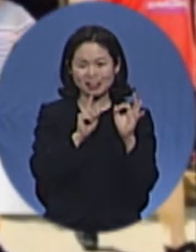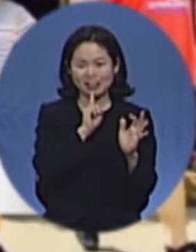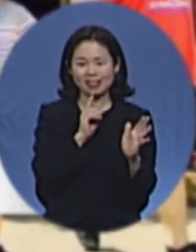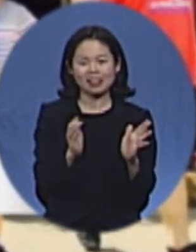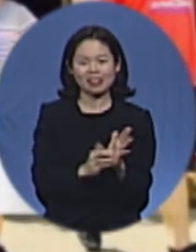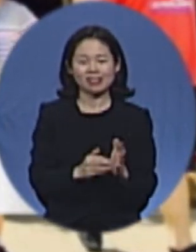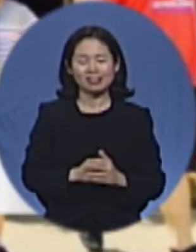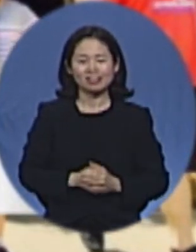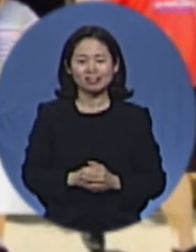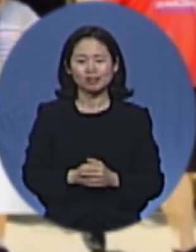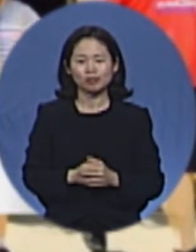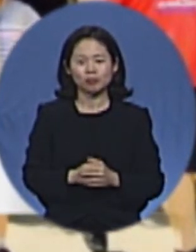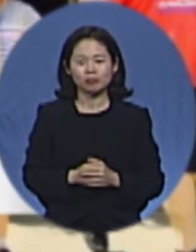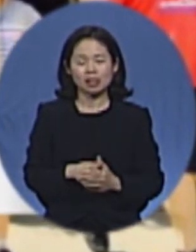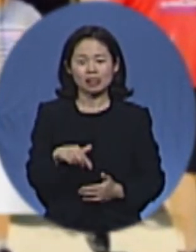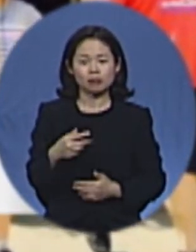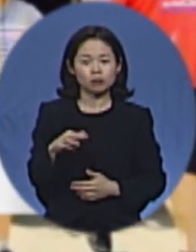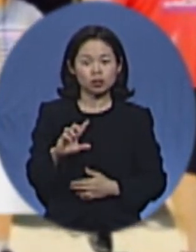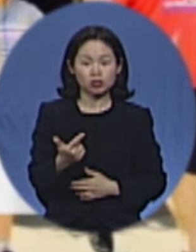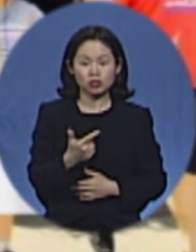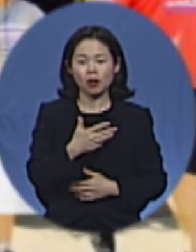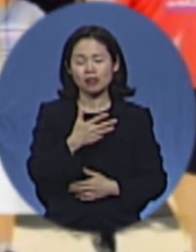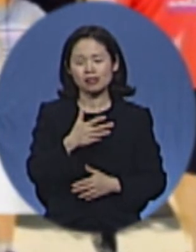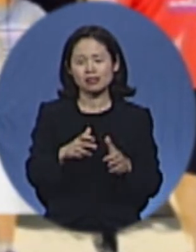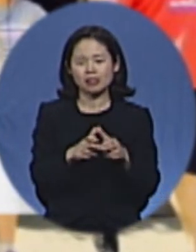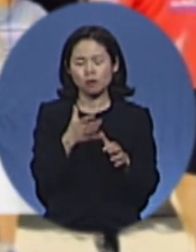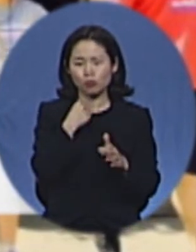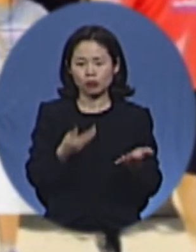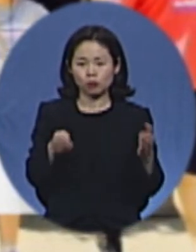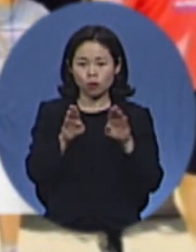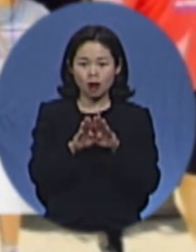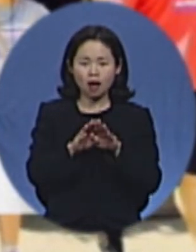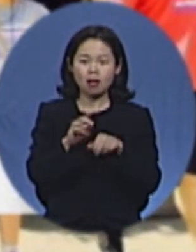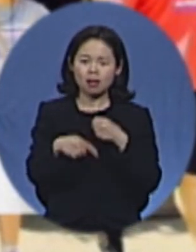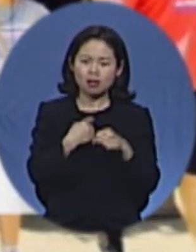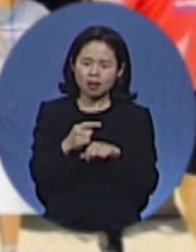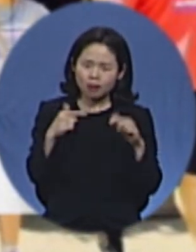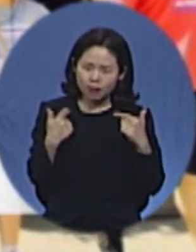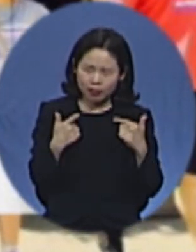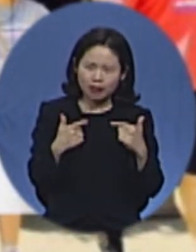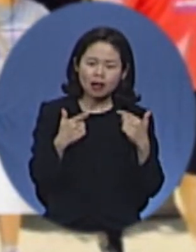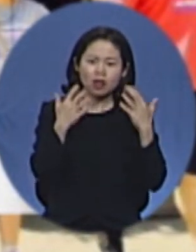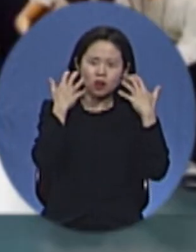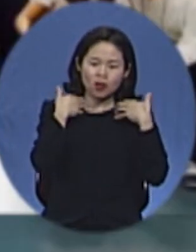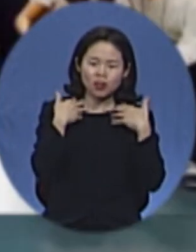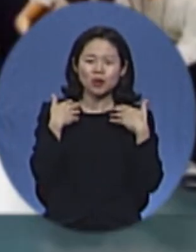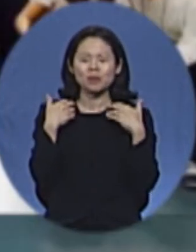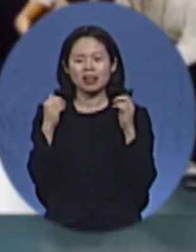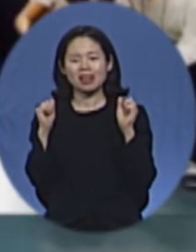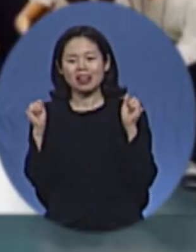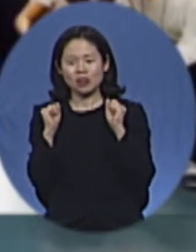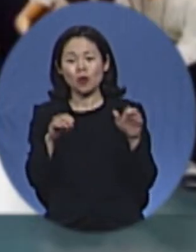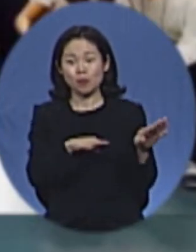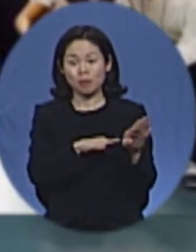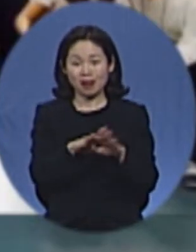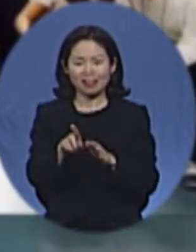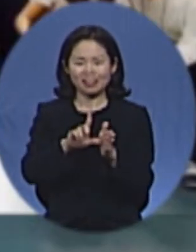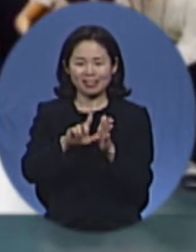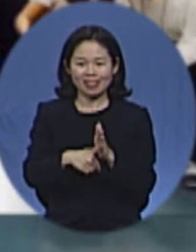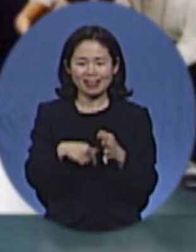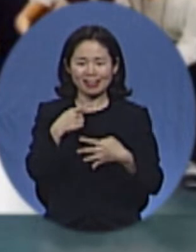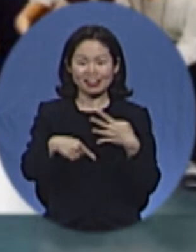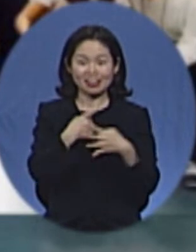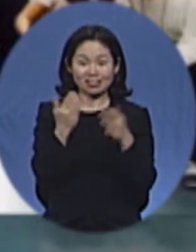전했습니다. 금천 장애인 종합복지관은 매년 여름과 겨울방학에 맞춰 계절학교를 진행하고